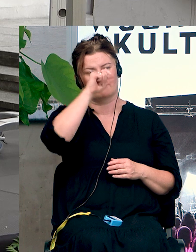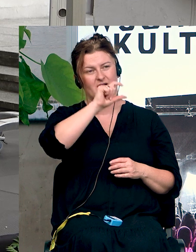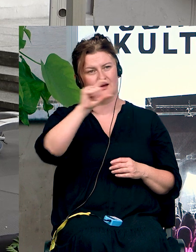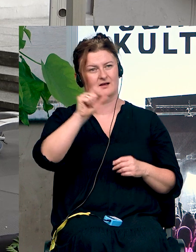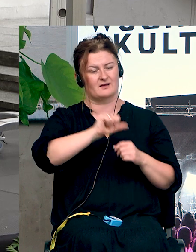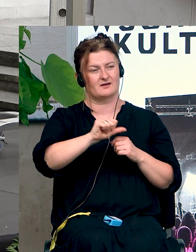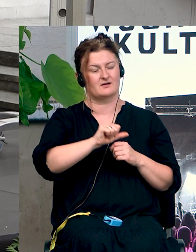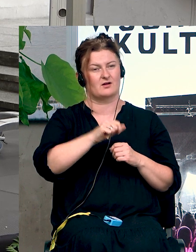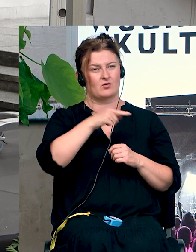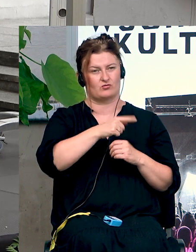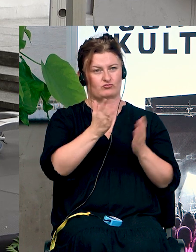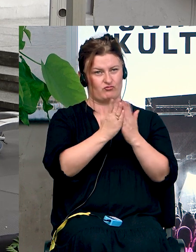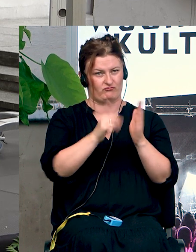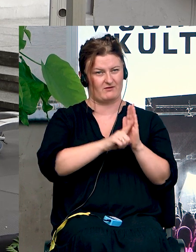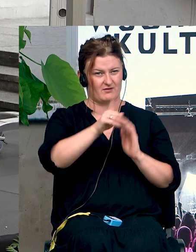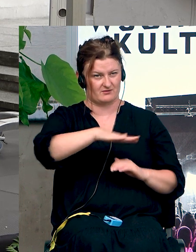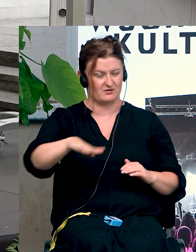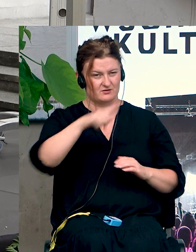Czy uważasz, że to jest książka dla dzieci?